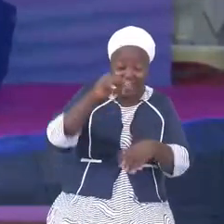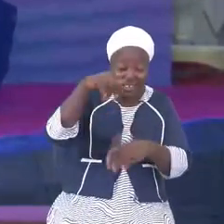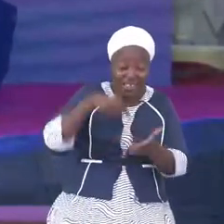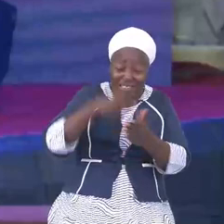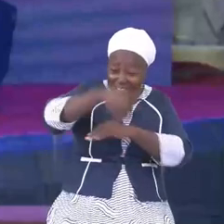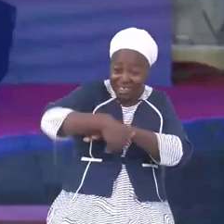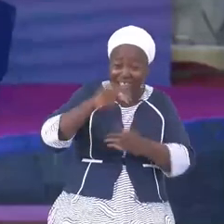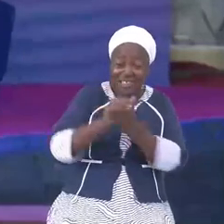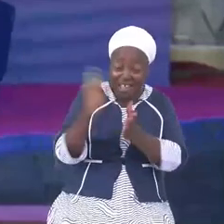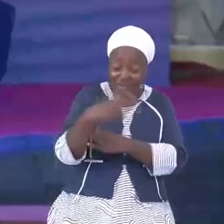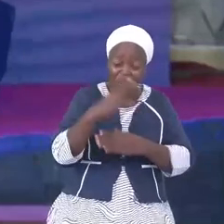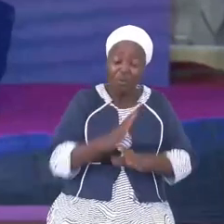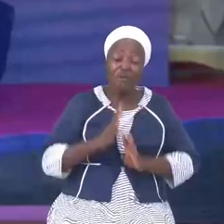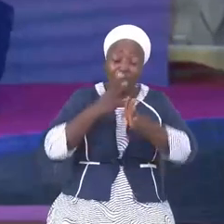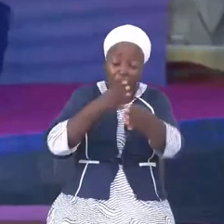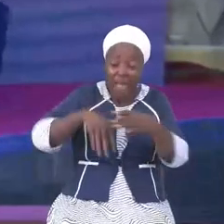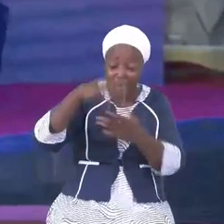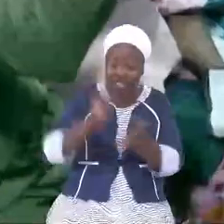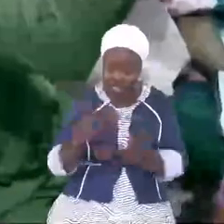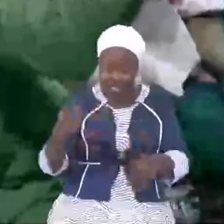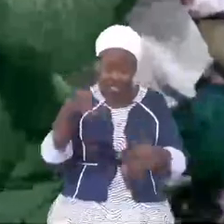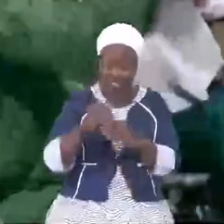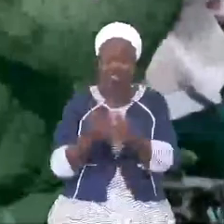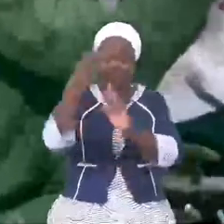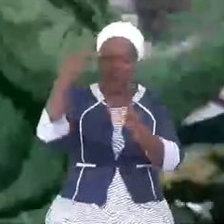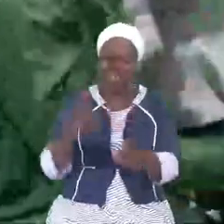cette chose au nom de Jésus.